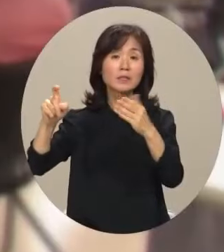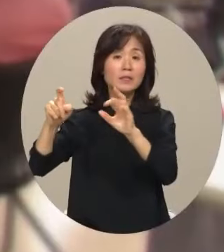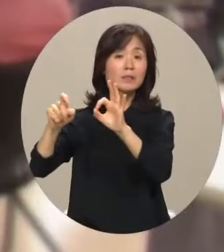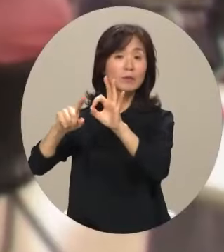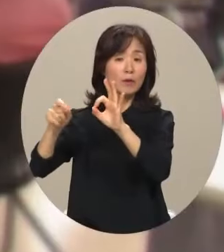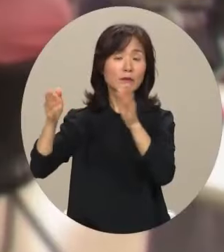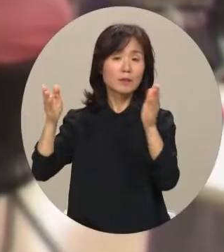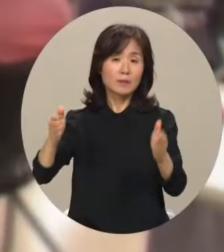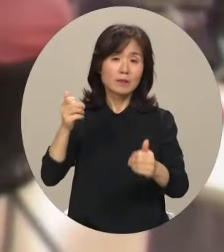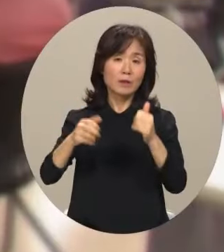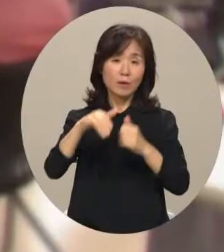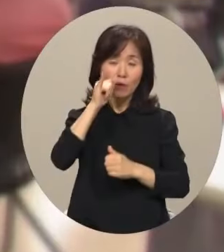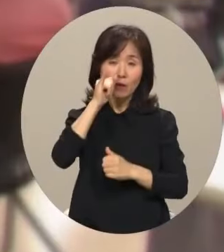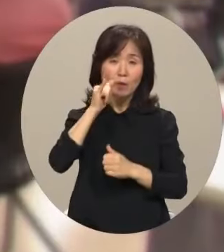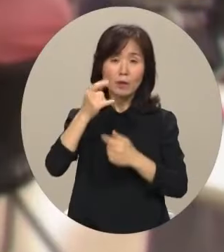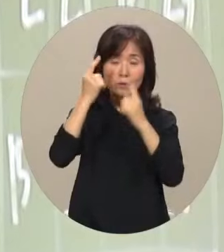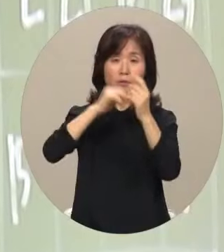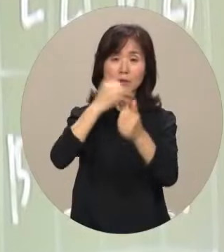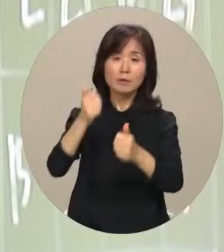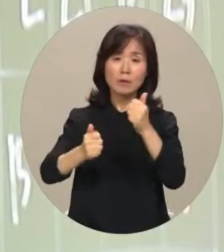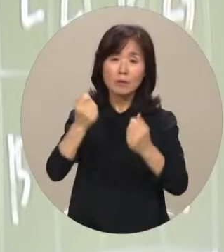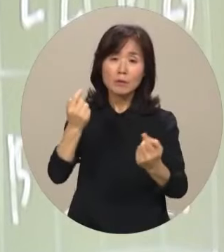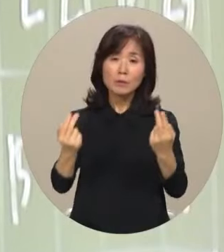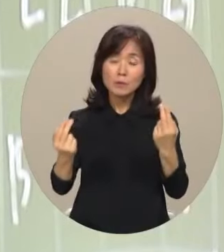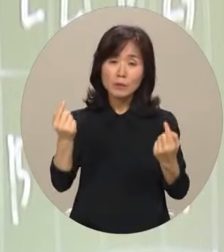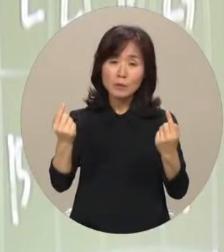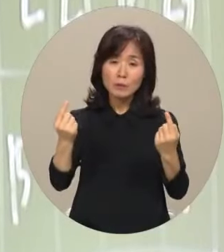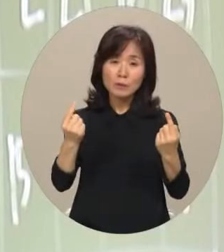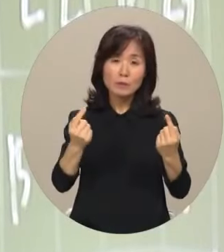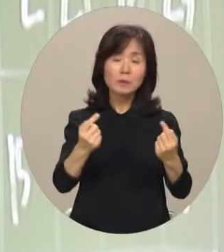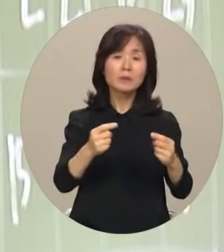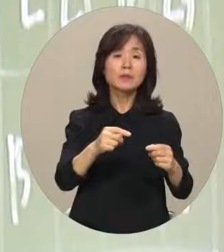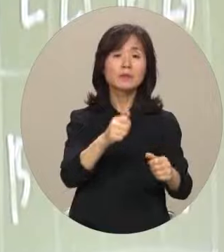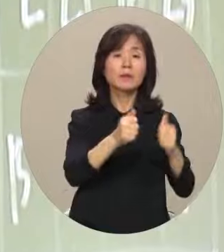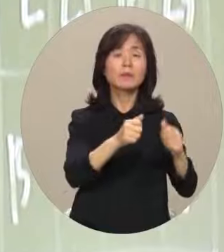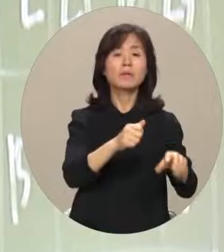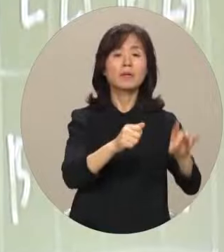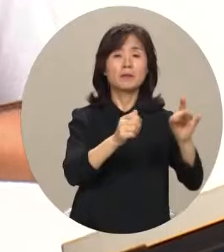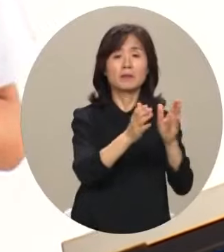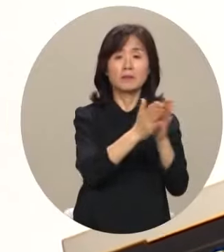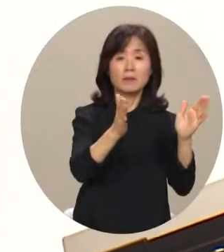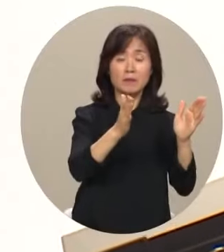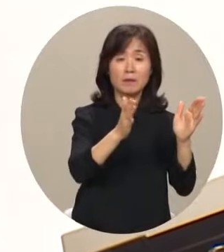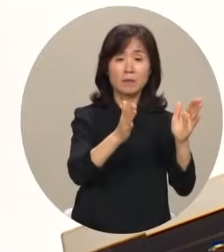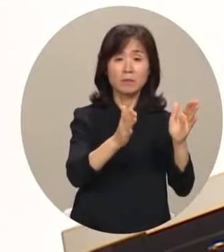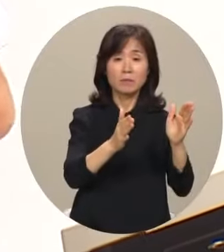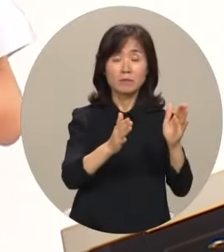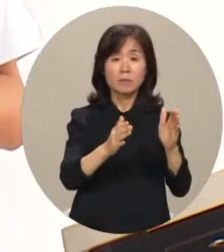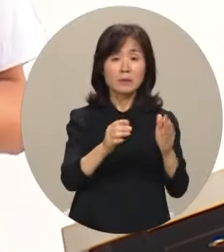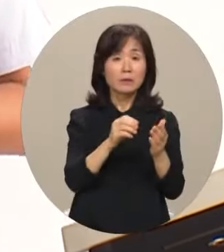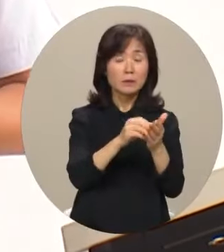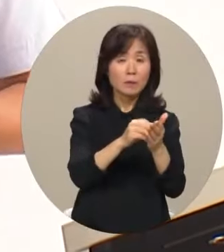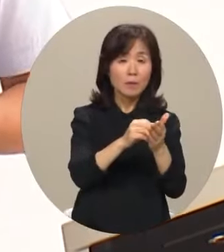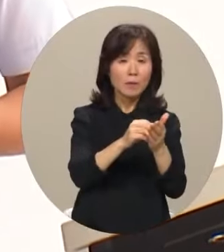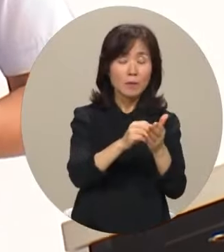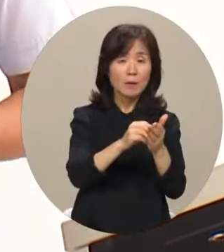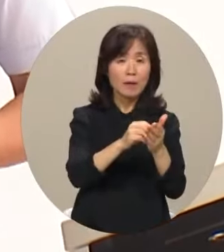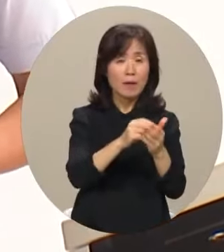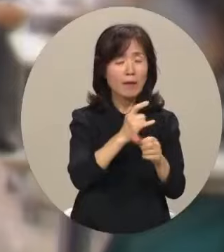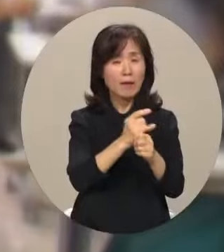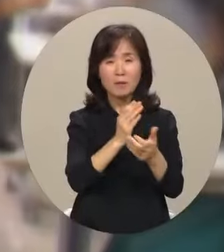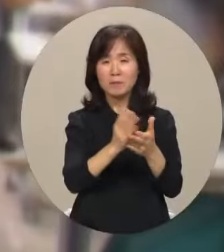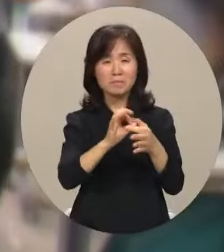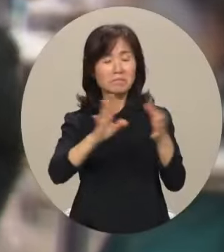치러집니다 수능보다 시험이 일찍 치러지다 보니 실제 등록 여부와 관계없이 지원을 해보는 수험생이 많은